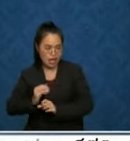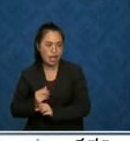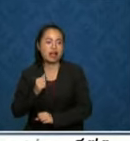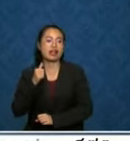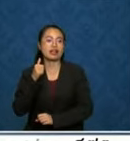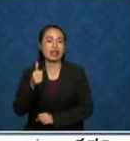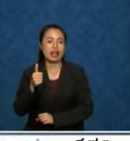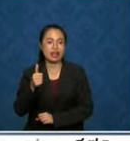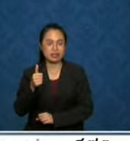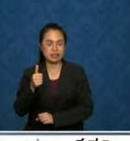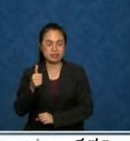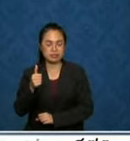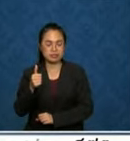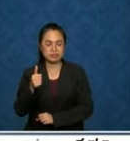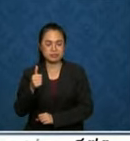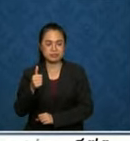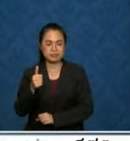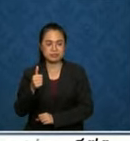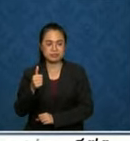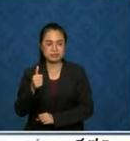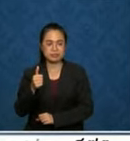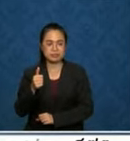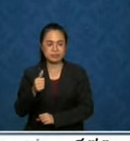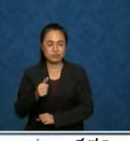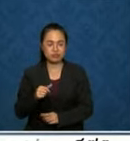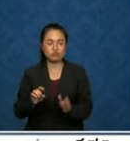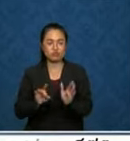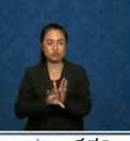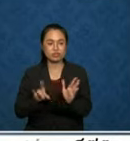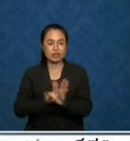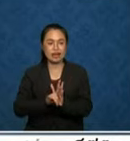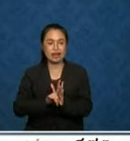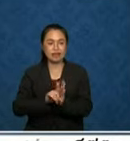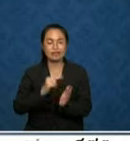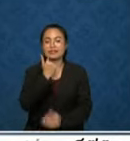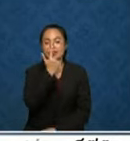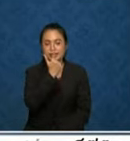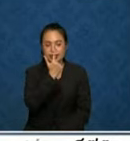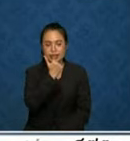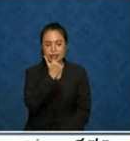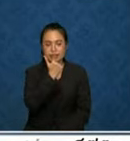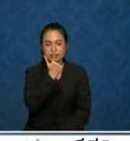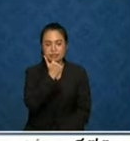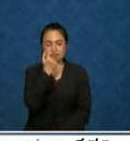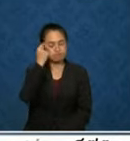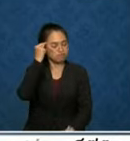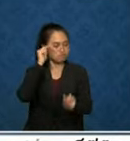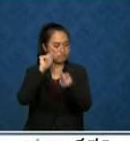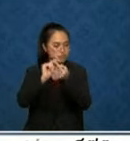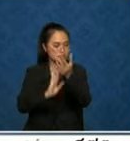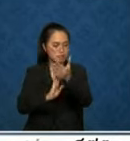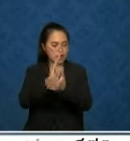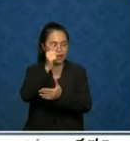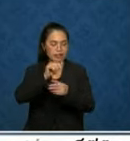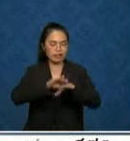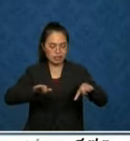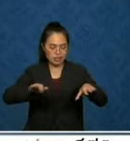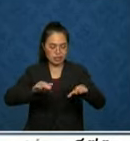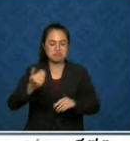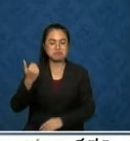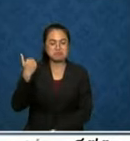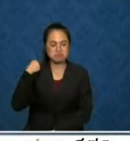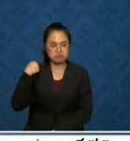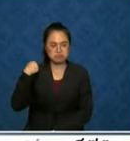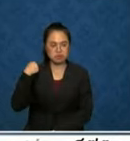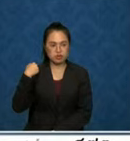นุนการตัดสินใจของตัวเองได้และขั้นที่สุดที่เราควรจะมุ่งหวังให้เด็กๆของเรามีนะคะก็คือเรื่องของ